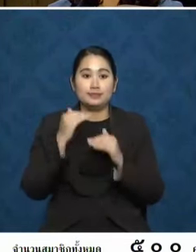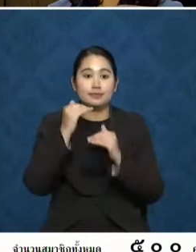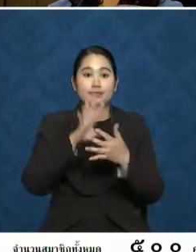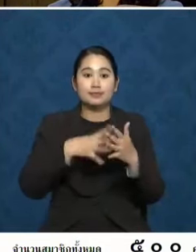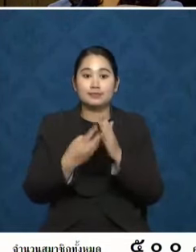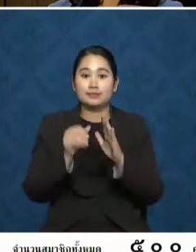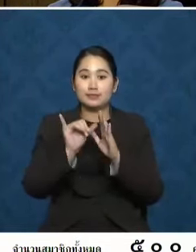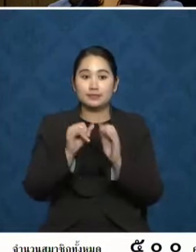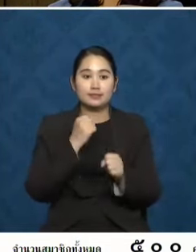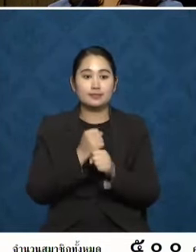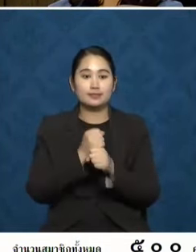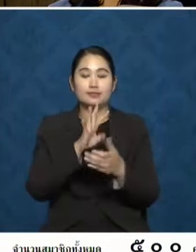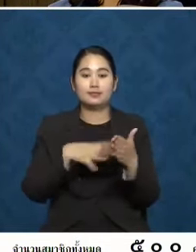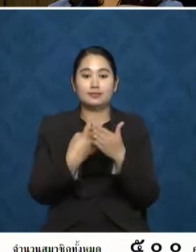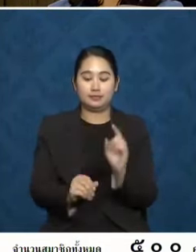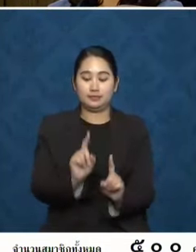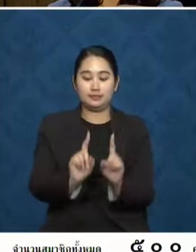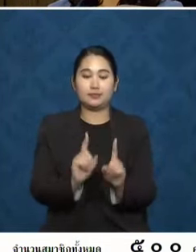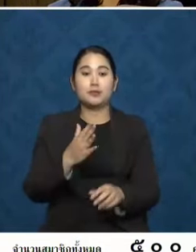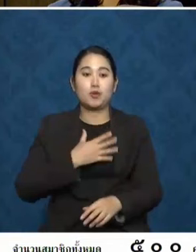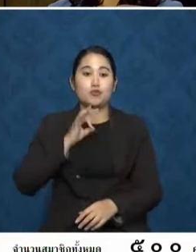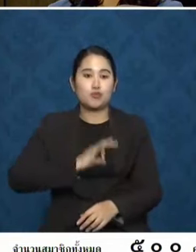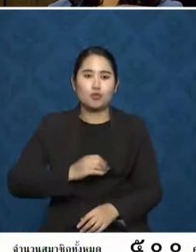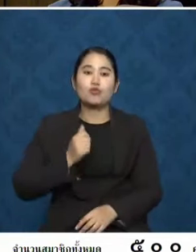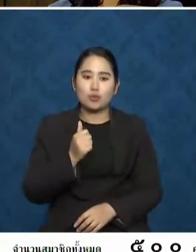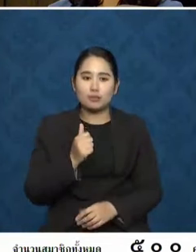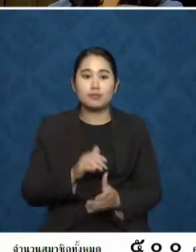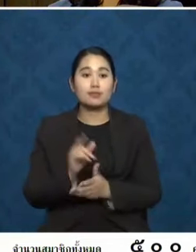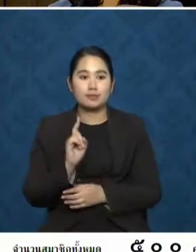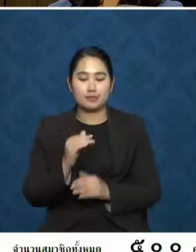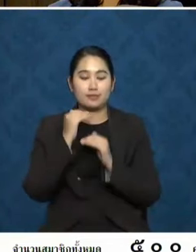ยุทษาแผนงานและการวผลนะครับผมปครับใจที่ท่านกําหนด